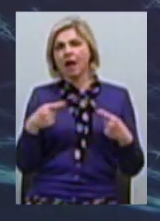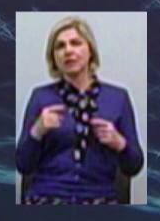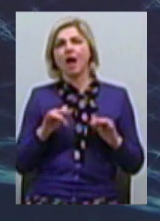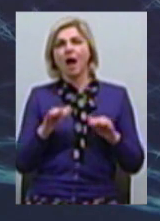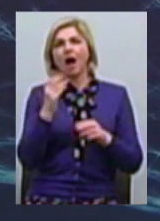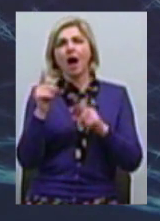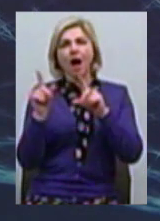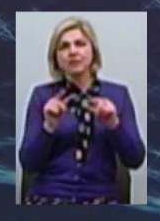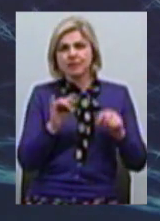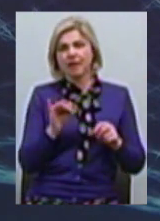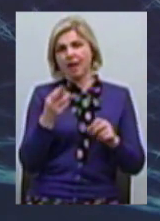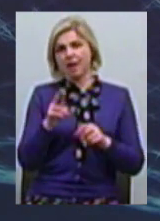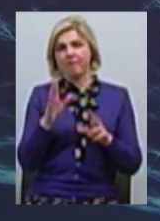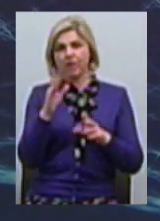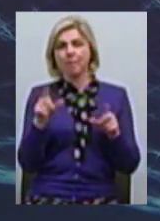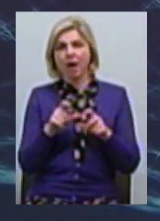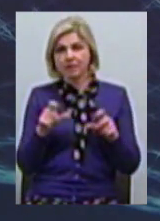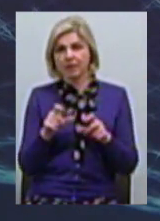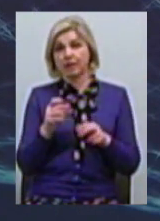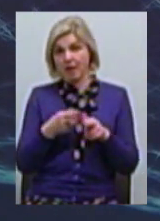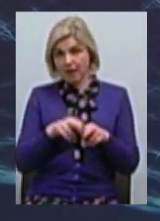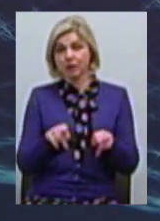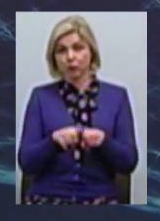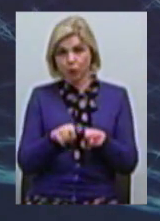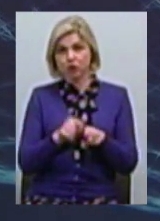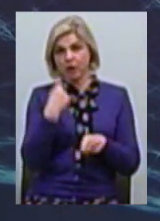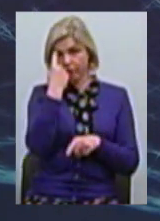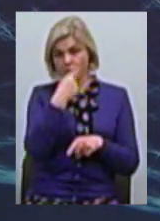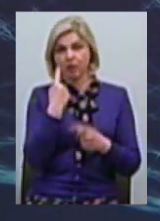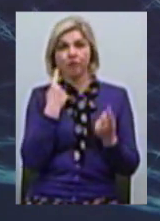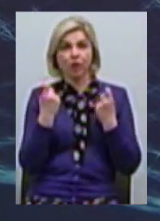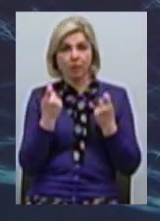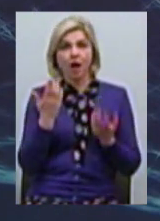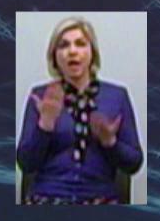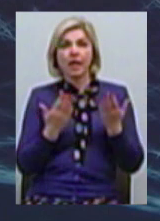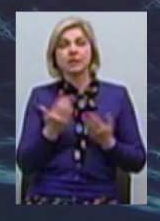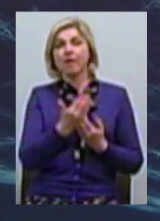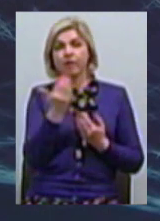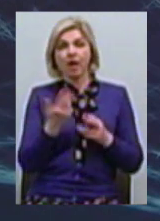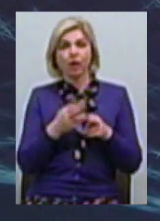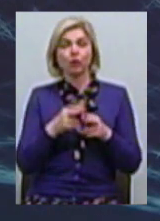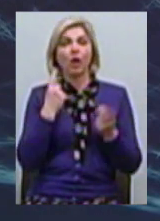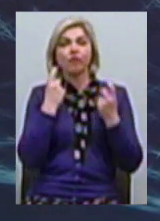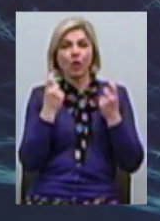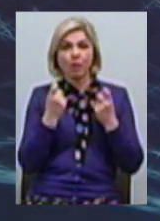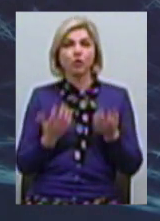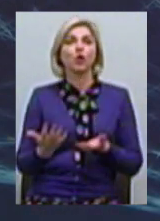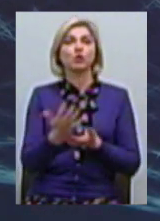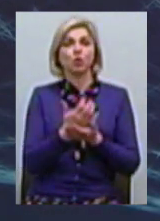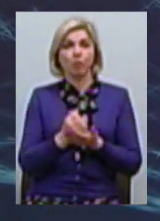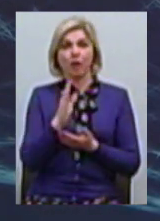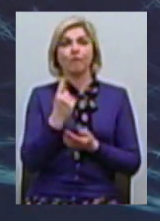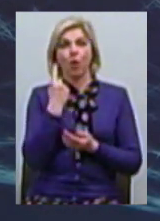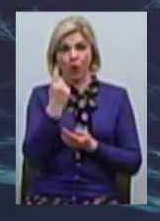в магазинах, еще где-нибудь. По сути, это тоже персональная информация. Если вы эту всю персональную информацию соберете в один